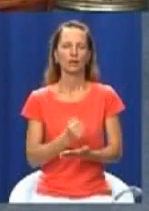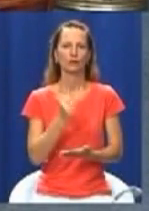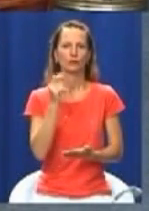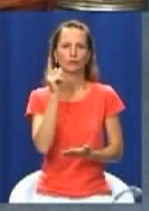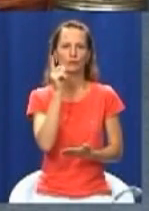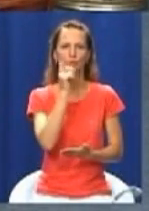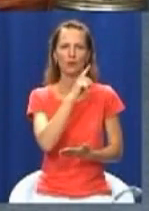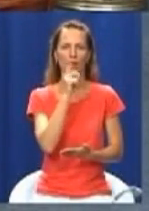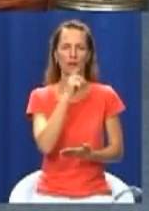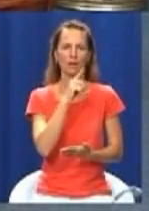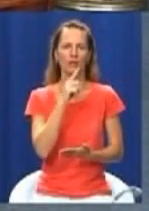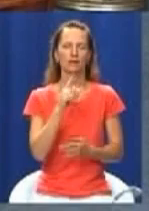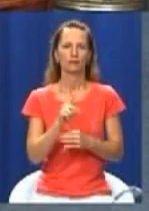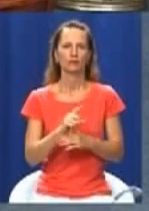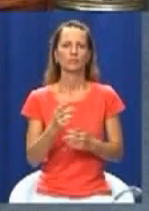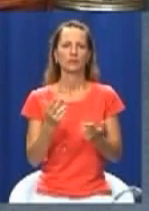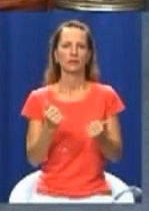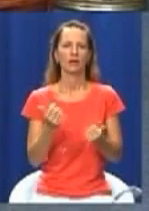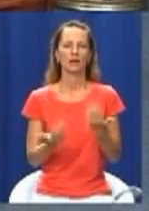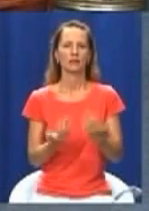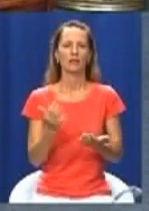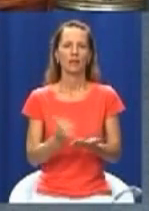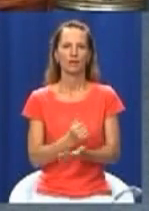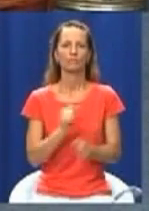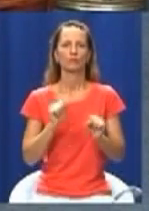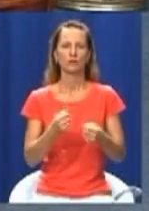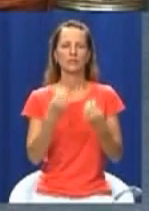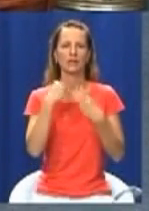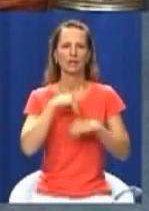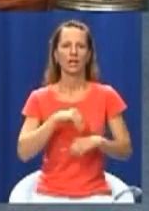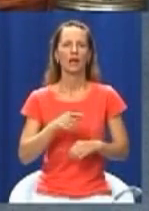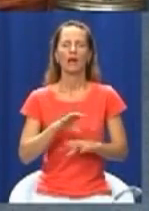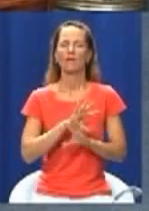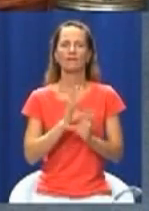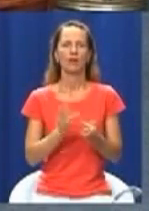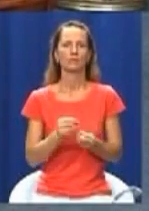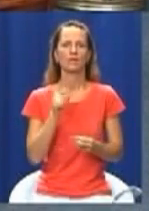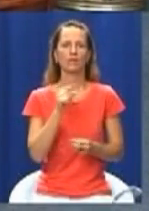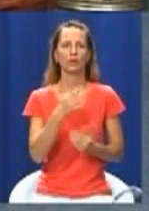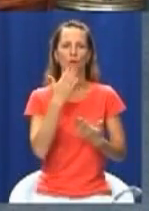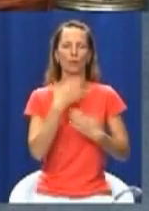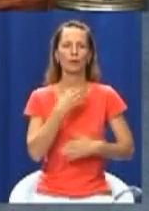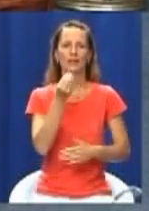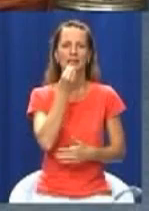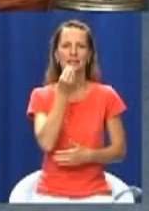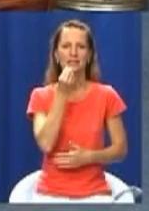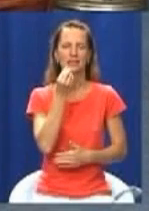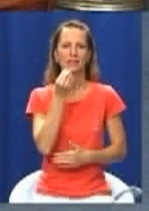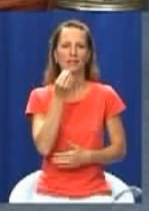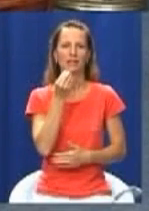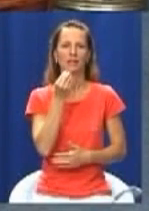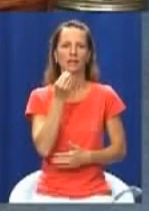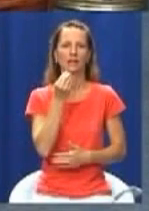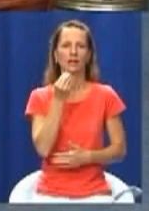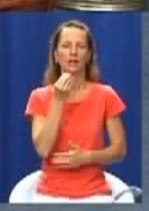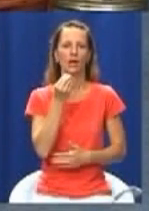маленькими мишками, то так, саме вони, ну, може, їх і з'їдять. А взагалі вони полюбляють їсти оси